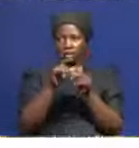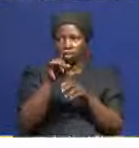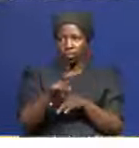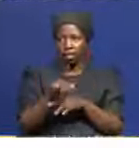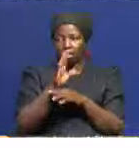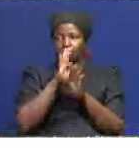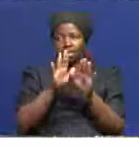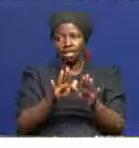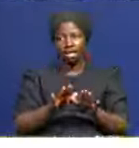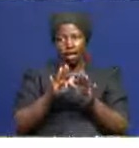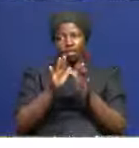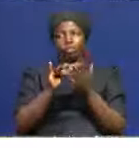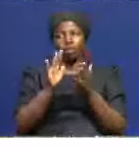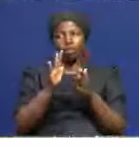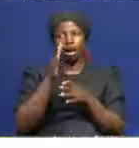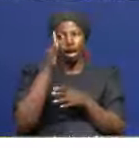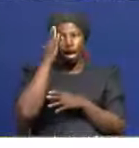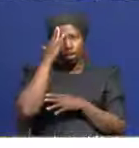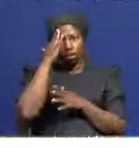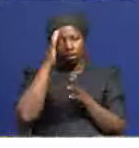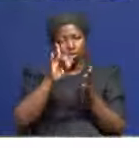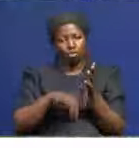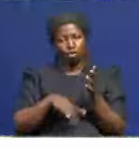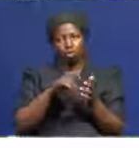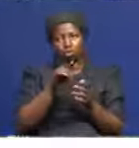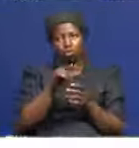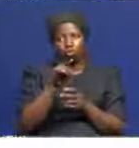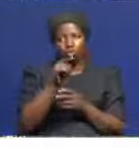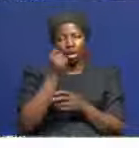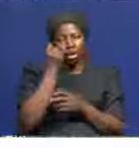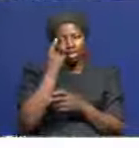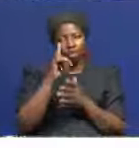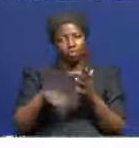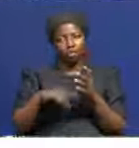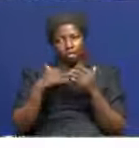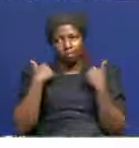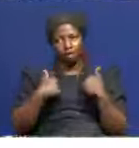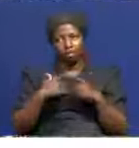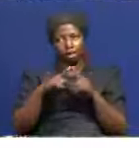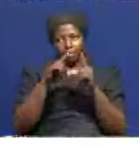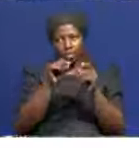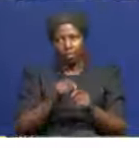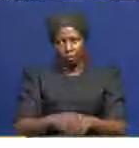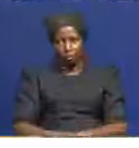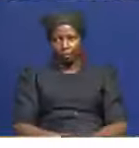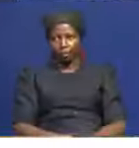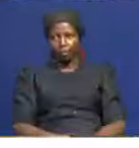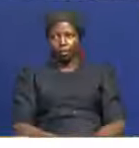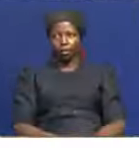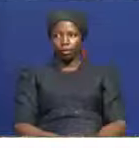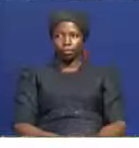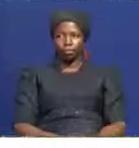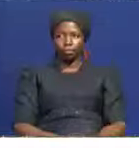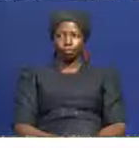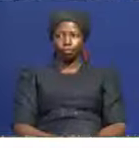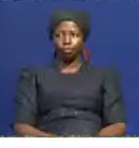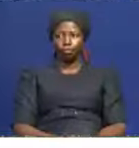zaidi. Nafikiri mnajua kile najaribu kusema bila kusema neno lingine hapa. Kwa hivyo wacha